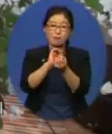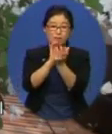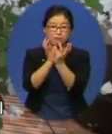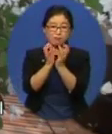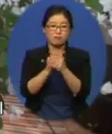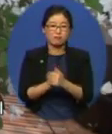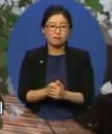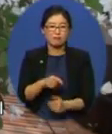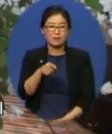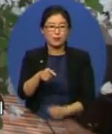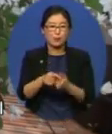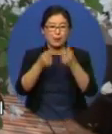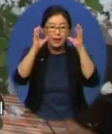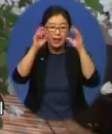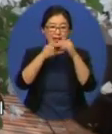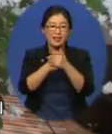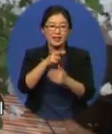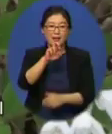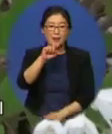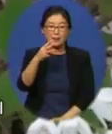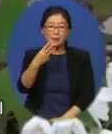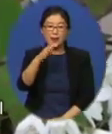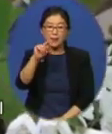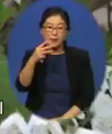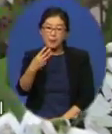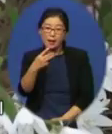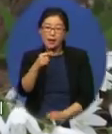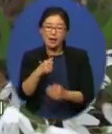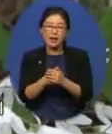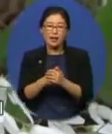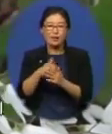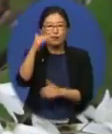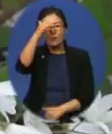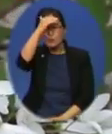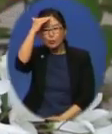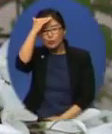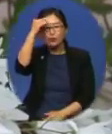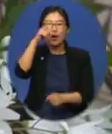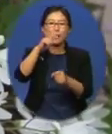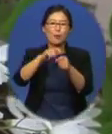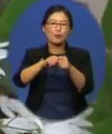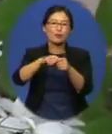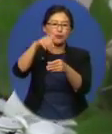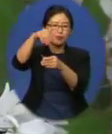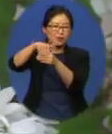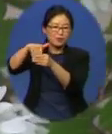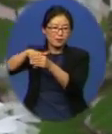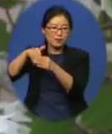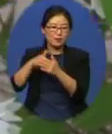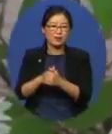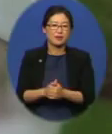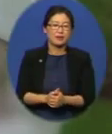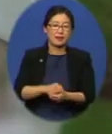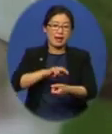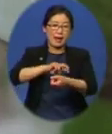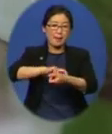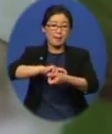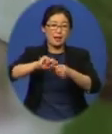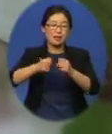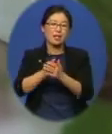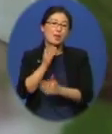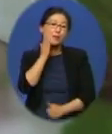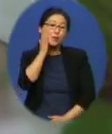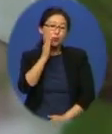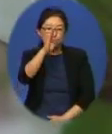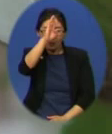애기 말발 놀이는 관상용으로 많이 심겨진다고 하는데 한방에서는 피부염과 가려움증을